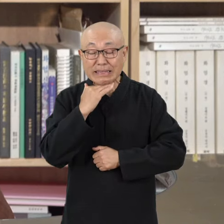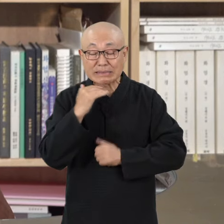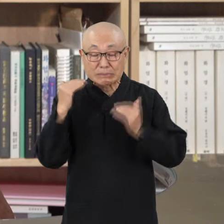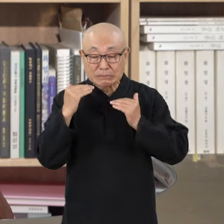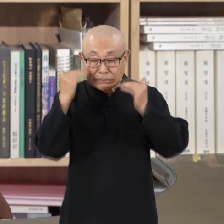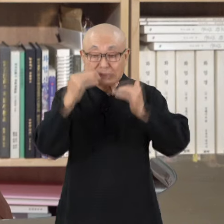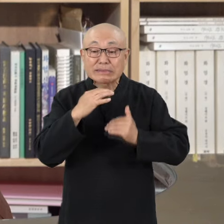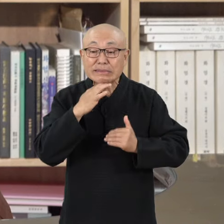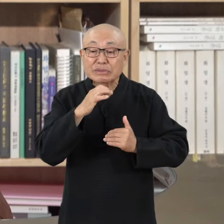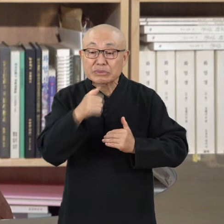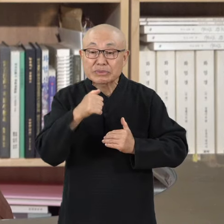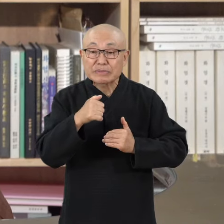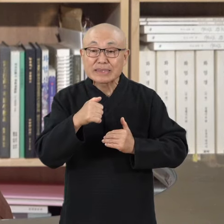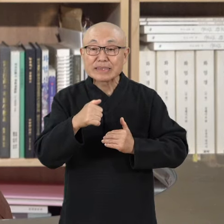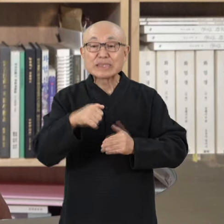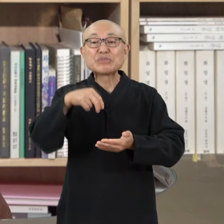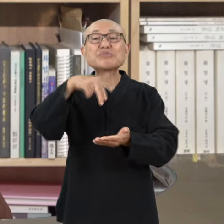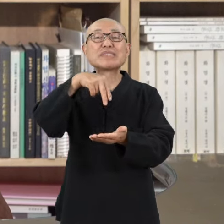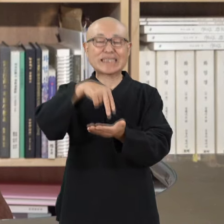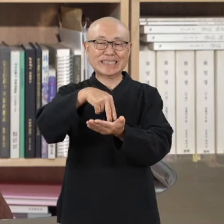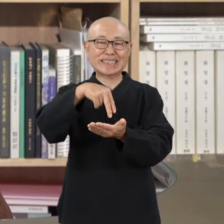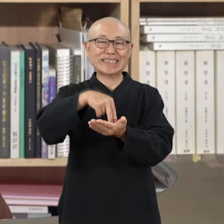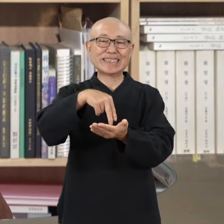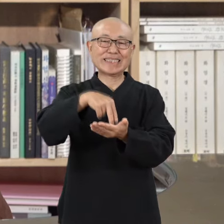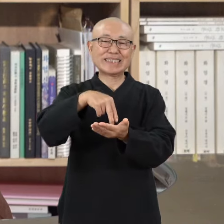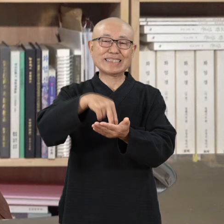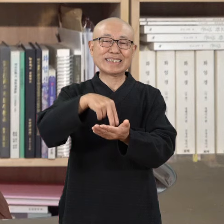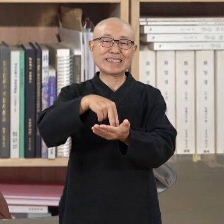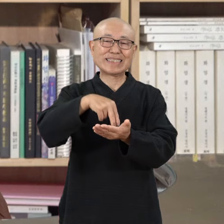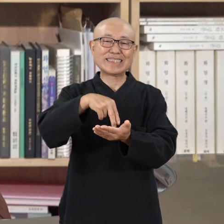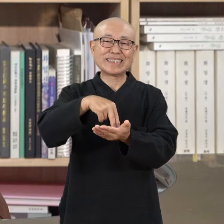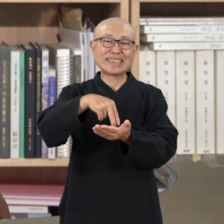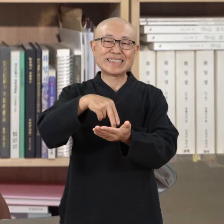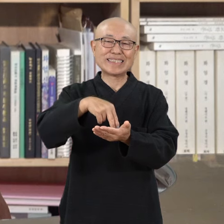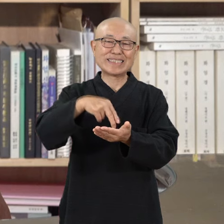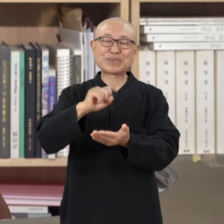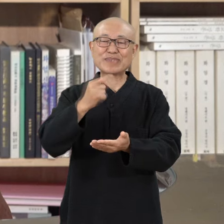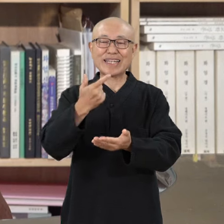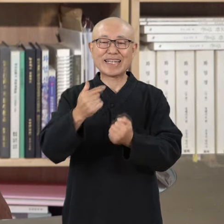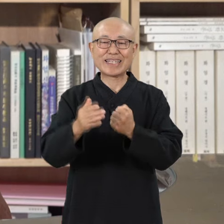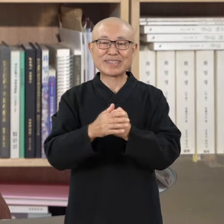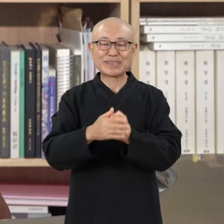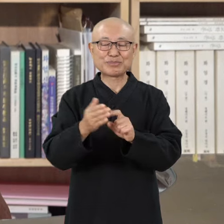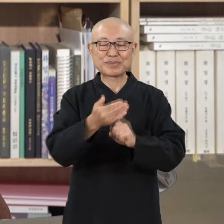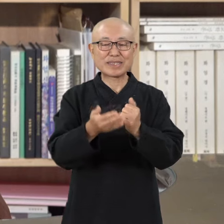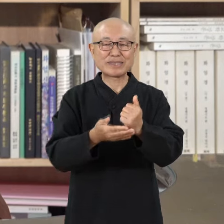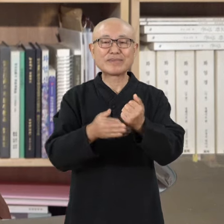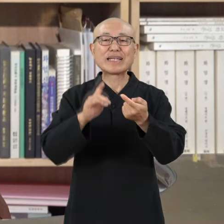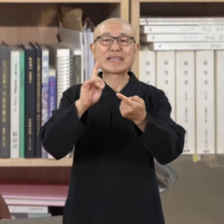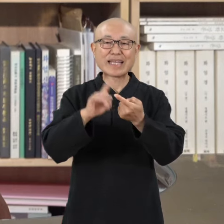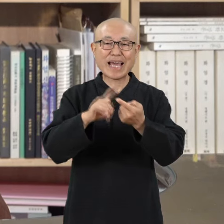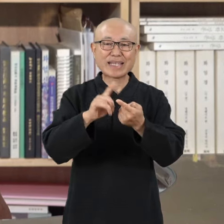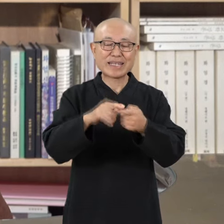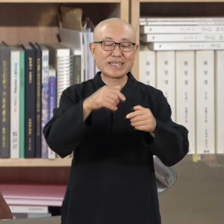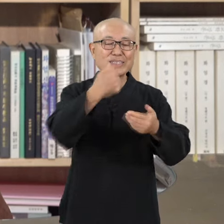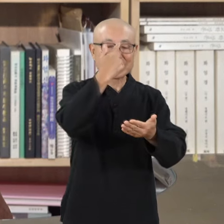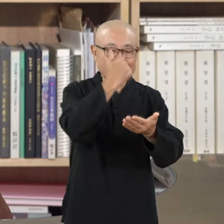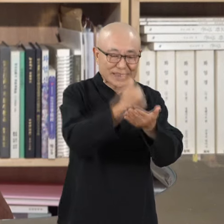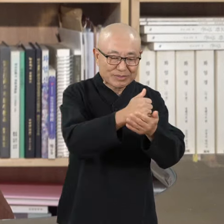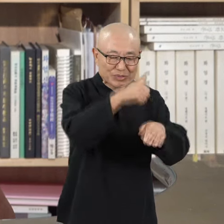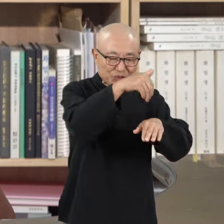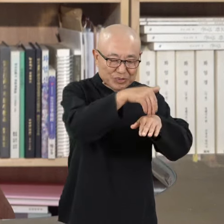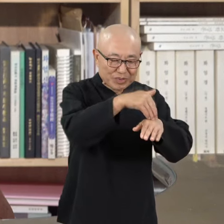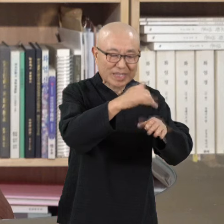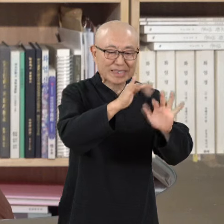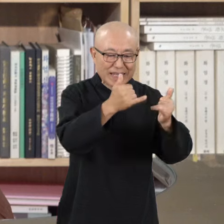위치가 항상 허망하게 되니까 부처님은 그런 것을 정말 수행자는 수행자다워야